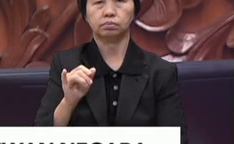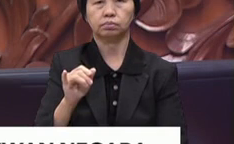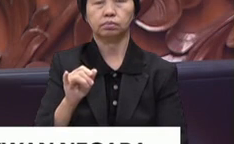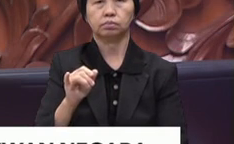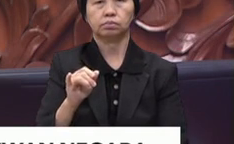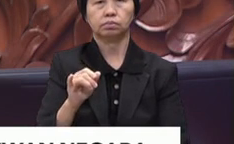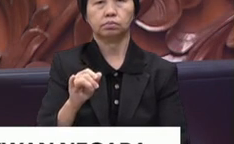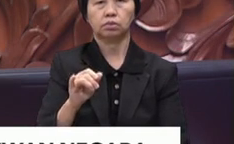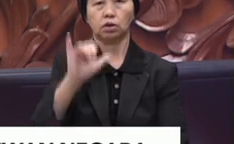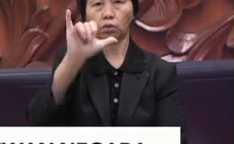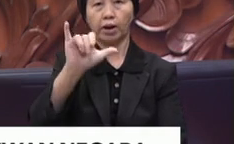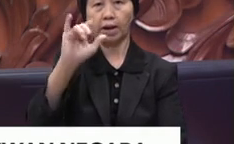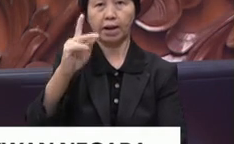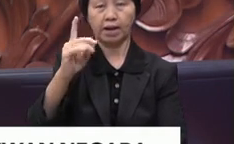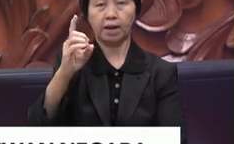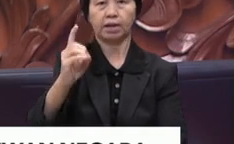yang